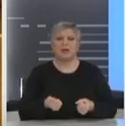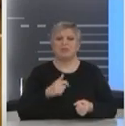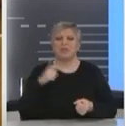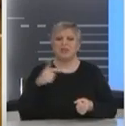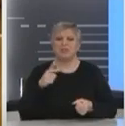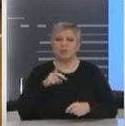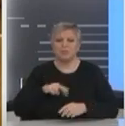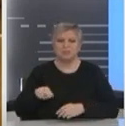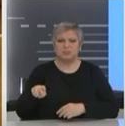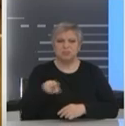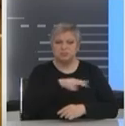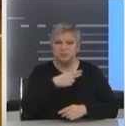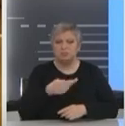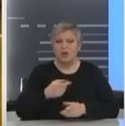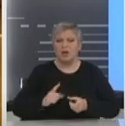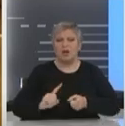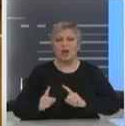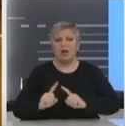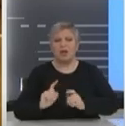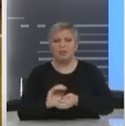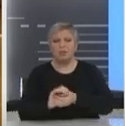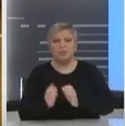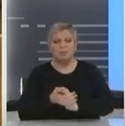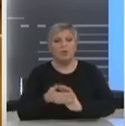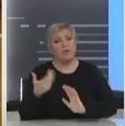πελατειακών ρυθμίσεων και μίζας.